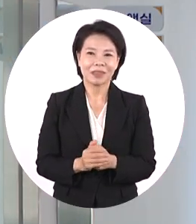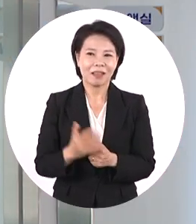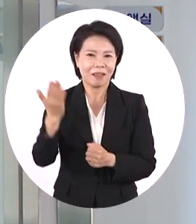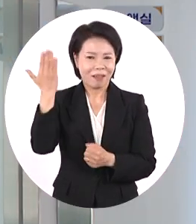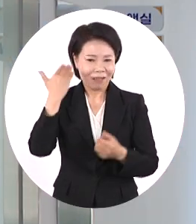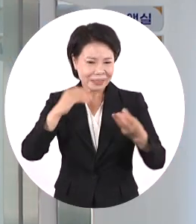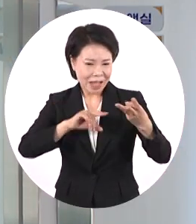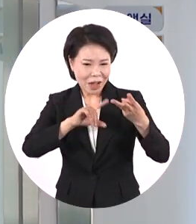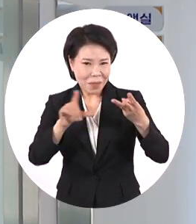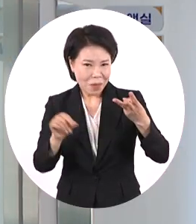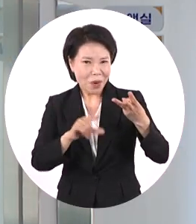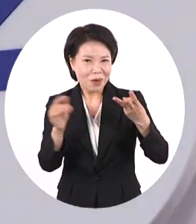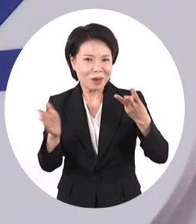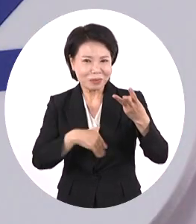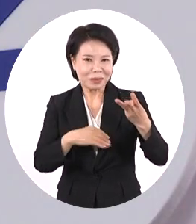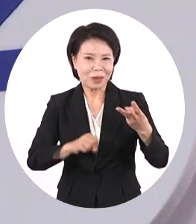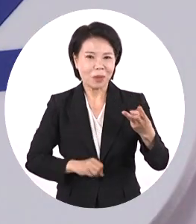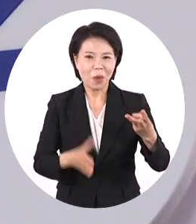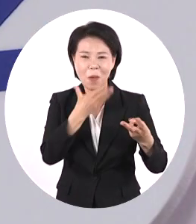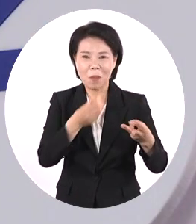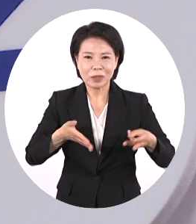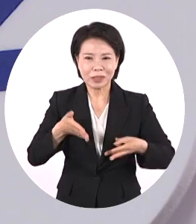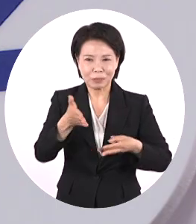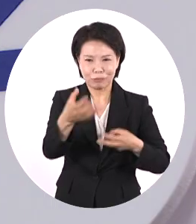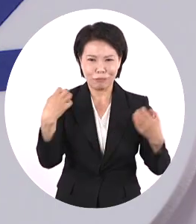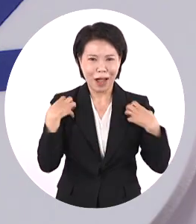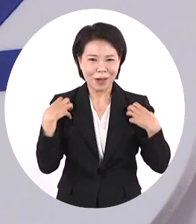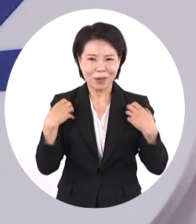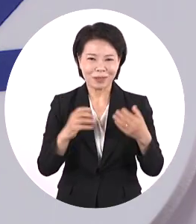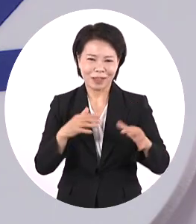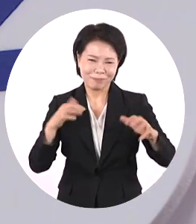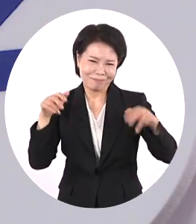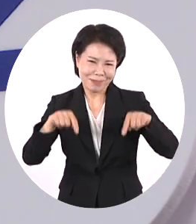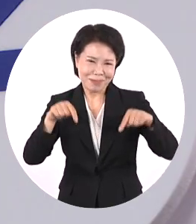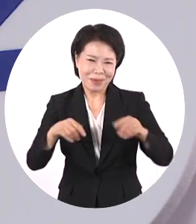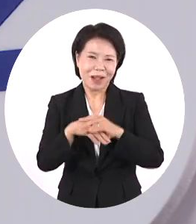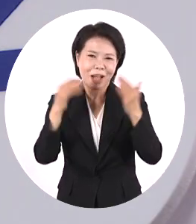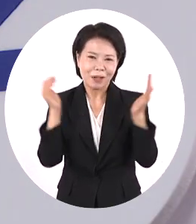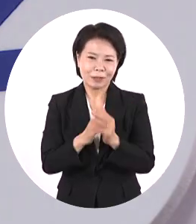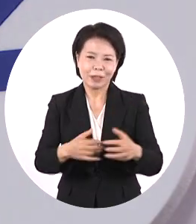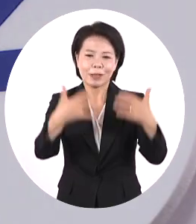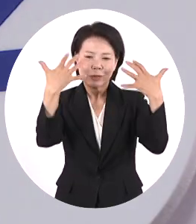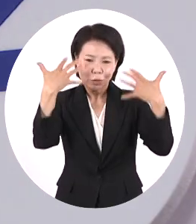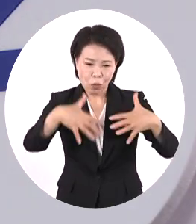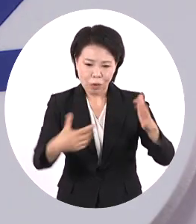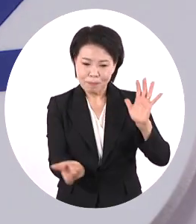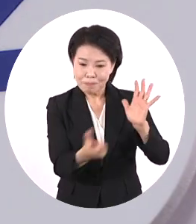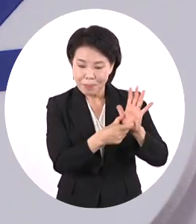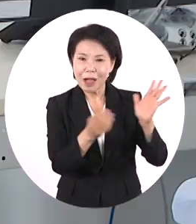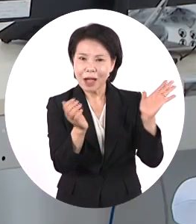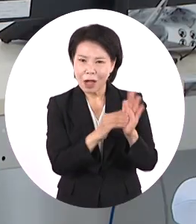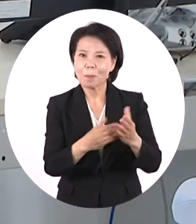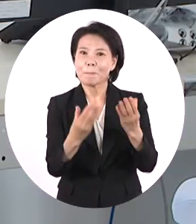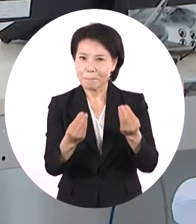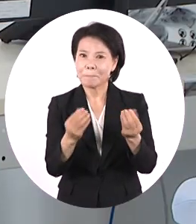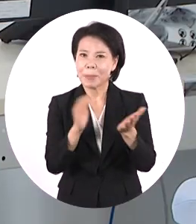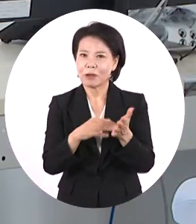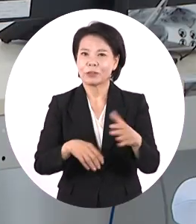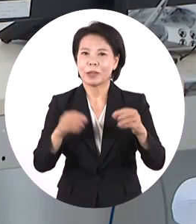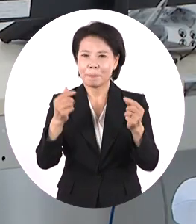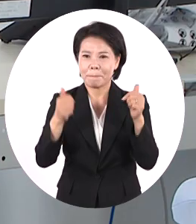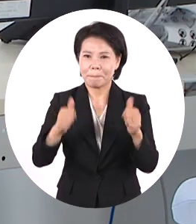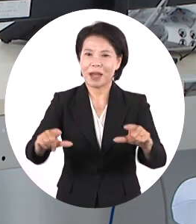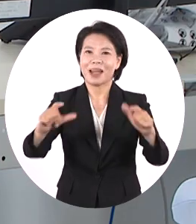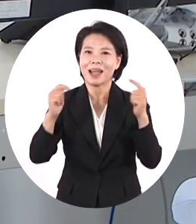제주도는 지난 3월부터 보건복지부와의 협의를 거쳐 조건부 협의 완료 판정을 받았는데요.